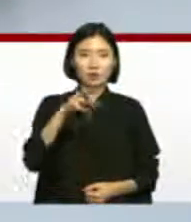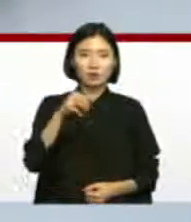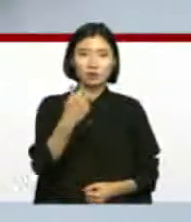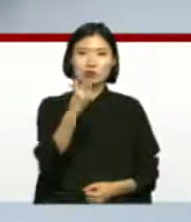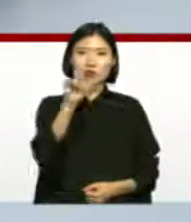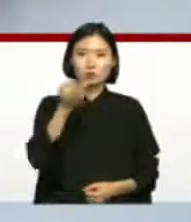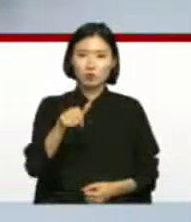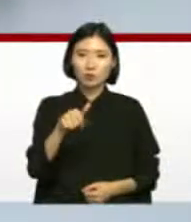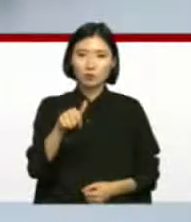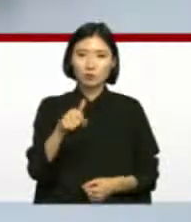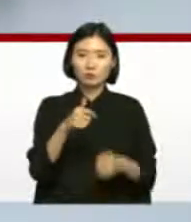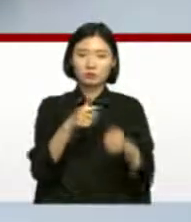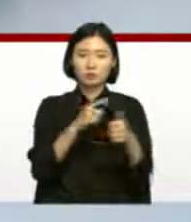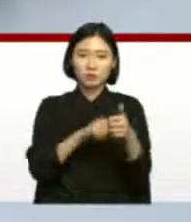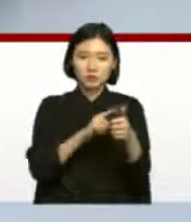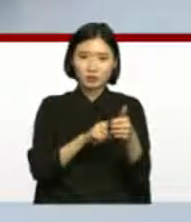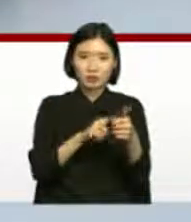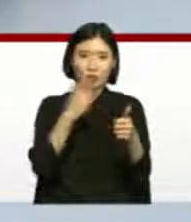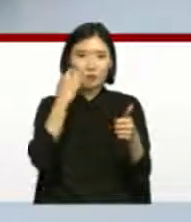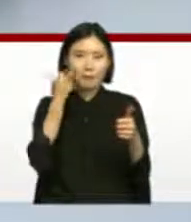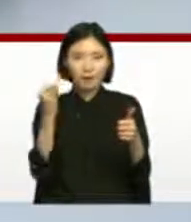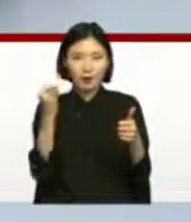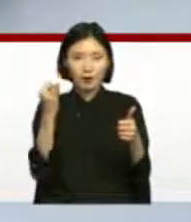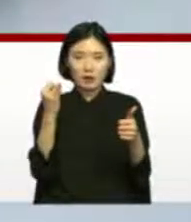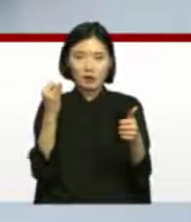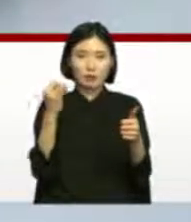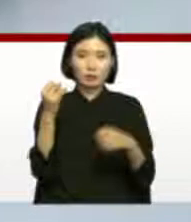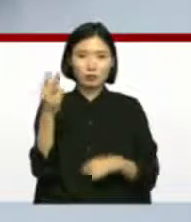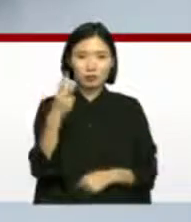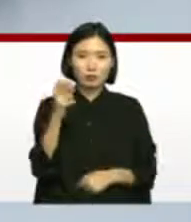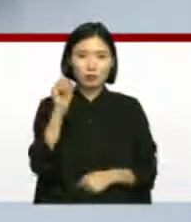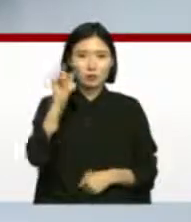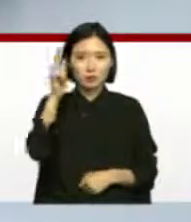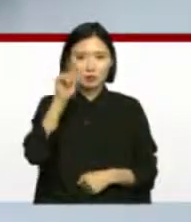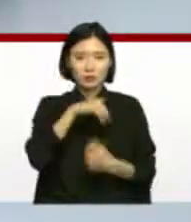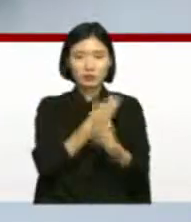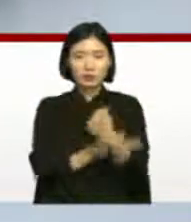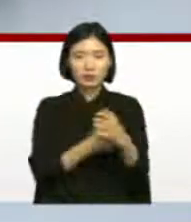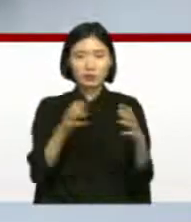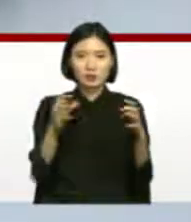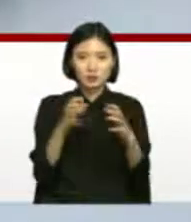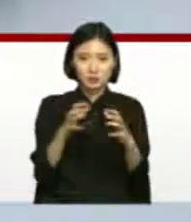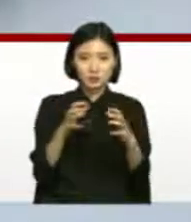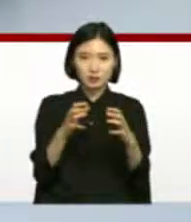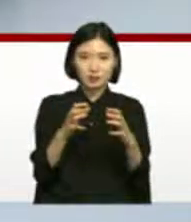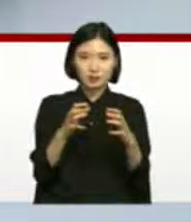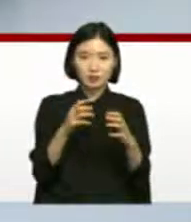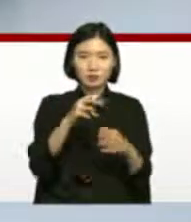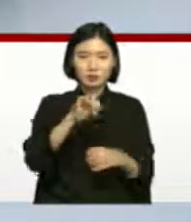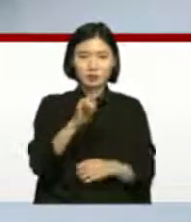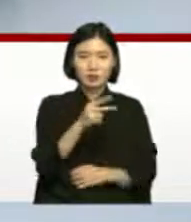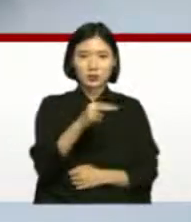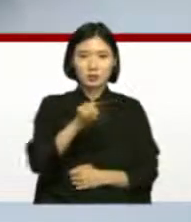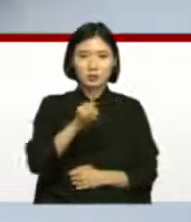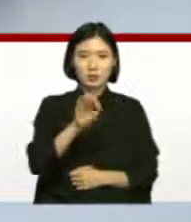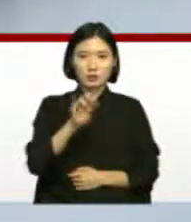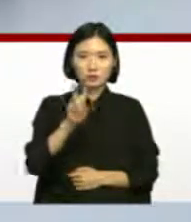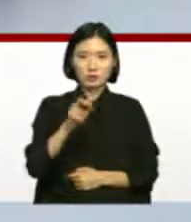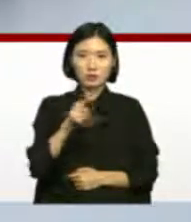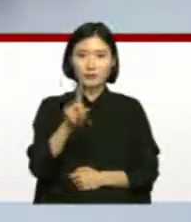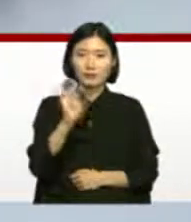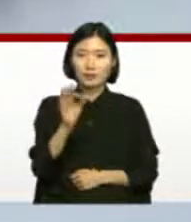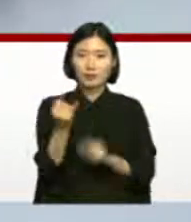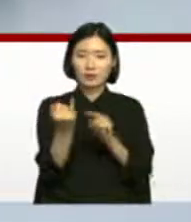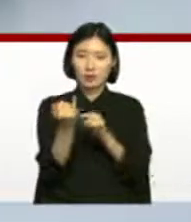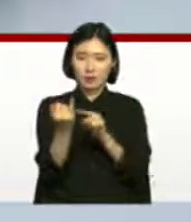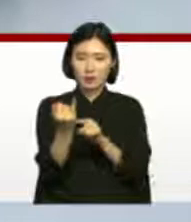율곡이의 어머니이자 뛰어난 예술 재능까지 겸비했던 우리나라 대표 현무양처인 신사임당. 남산 한옥마을에서는 그녀의